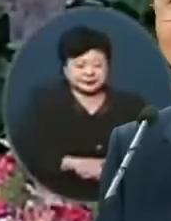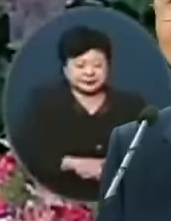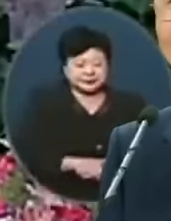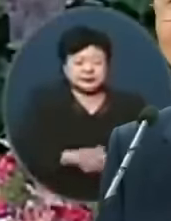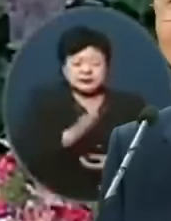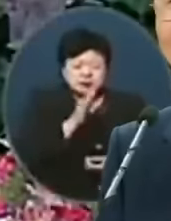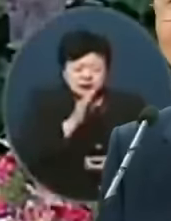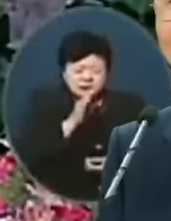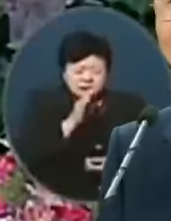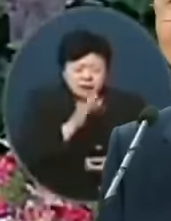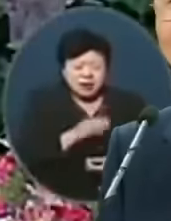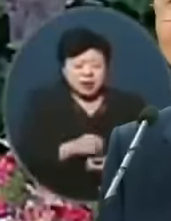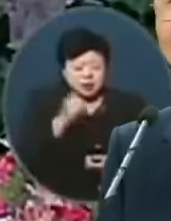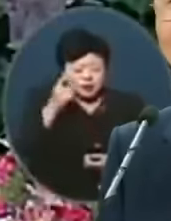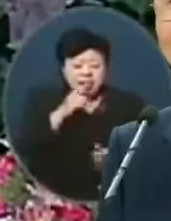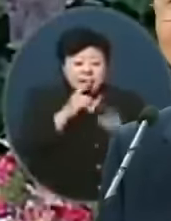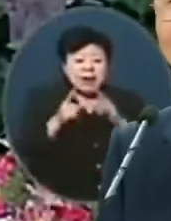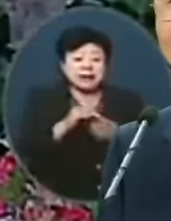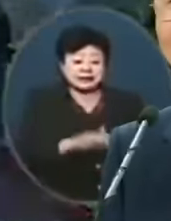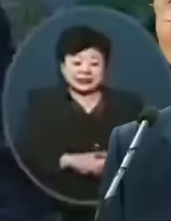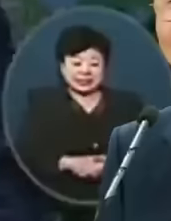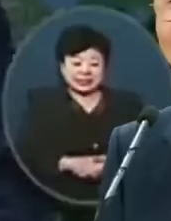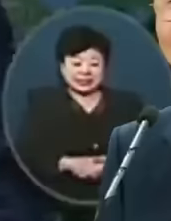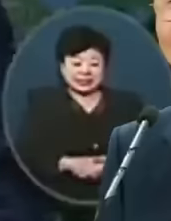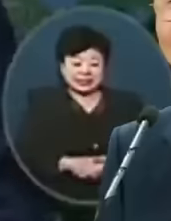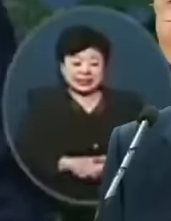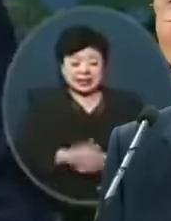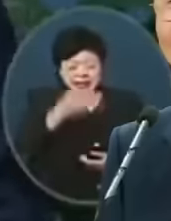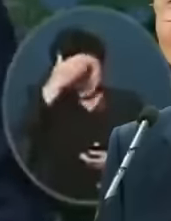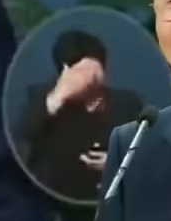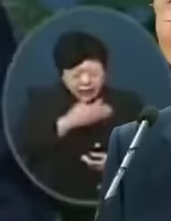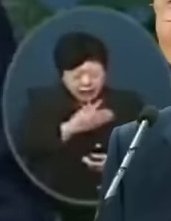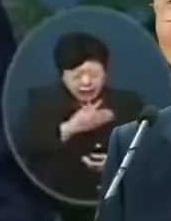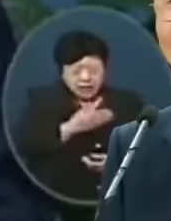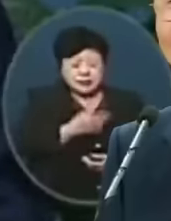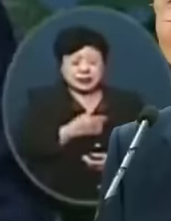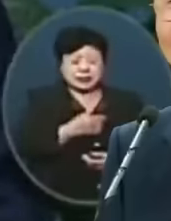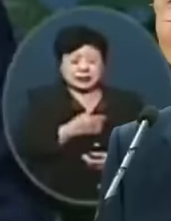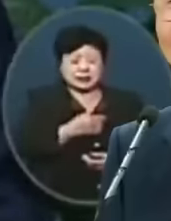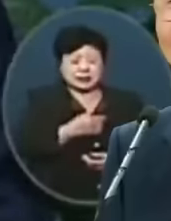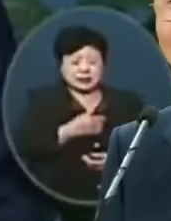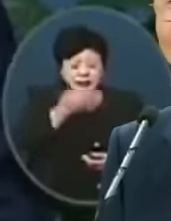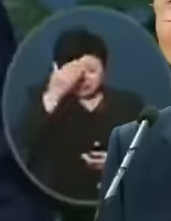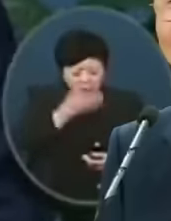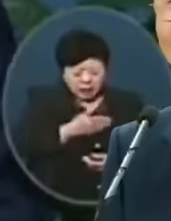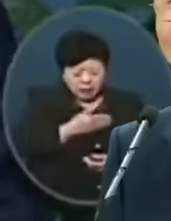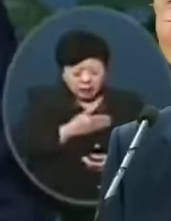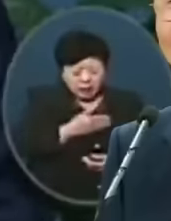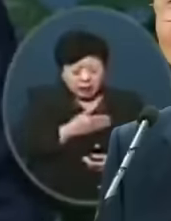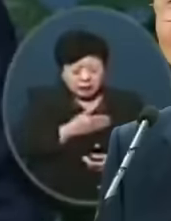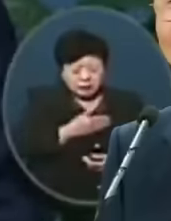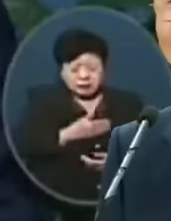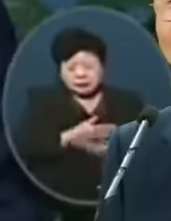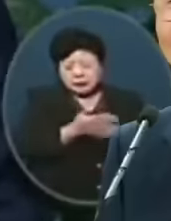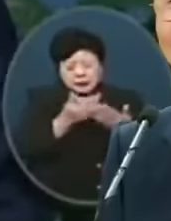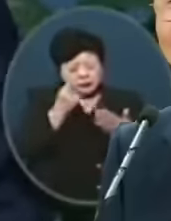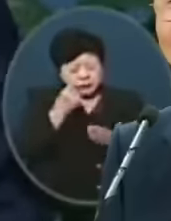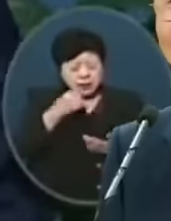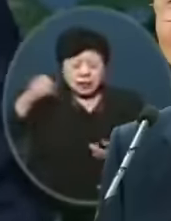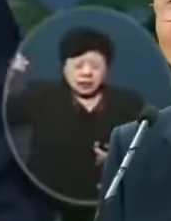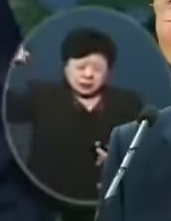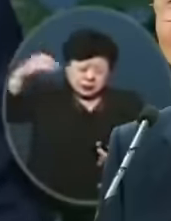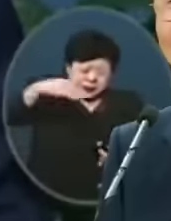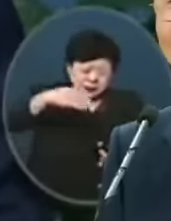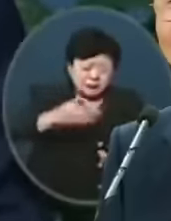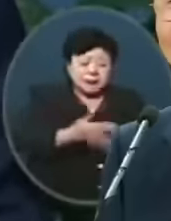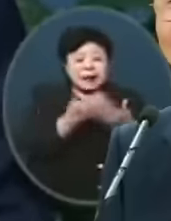얼마나 위대한 말입니까? 캄캄한 어두움에 어두움을 가지고 밝힐 수가 없지 않습니까? 빛을